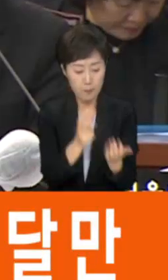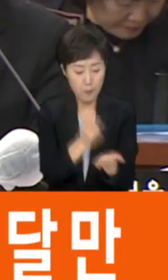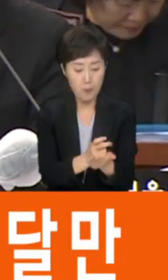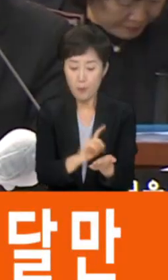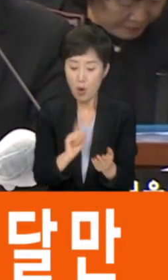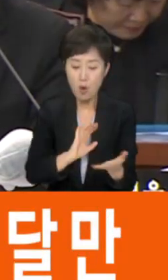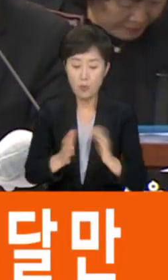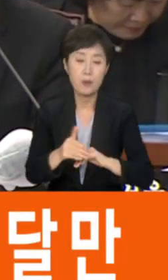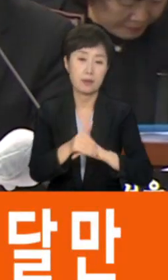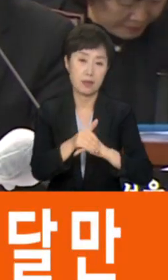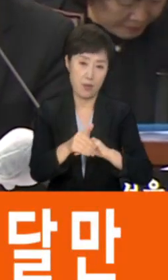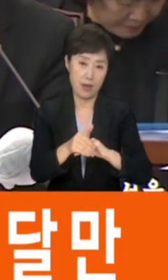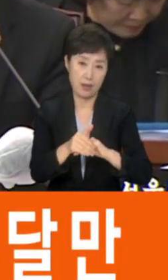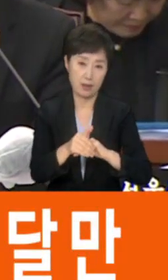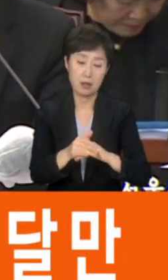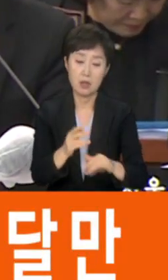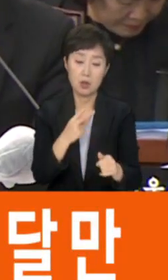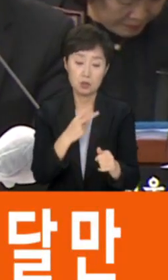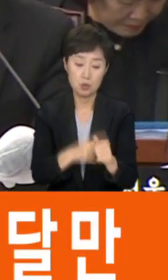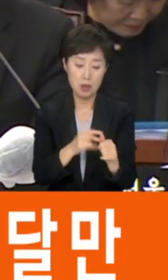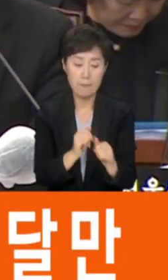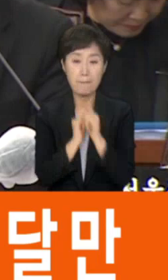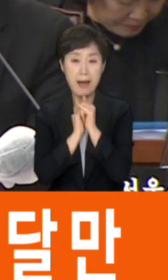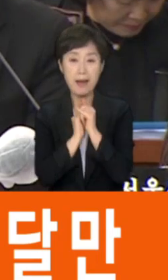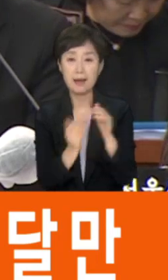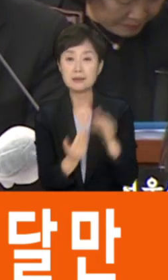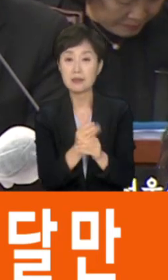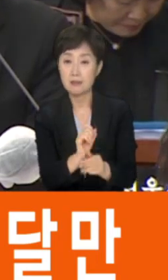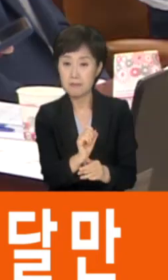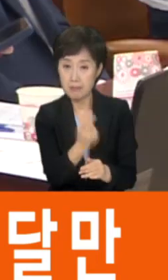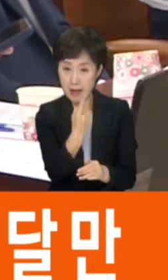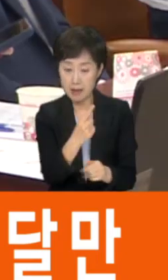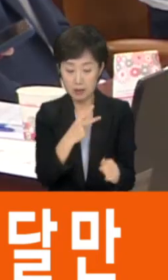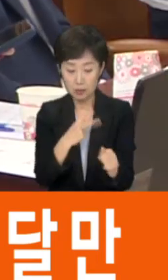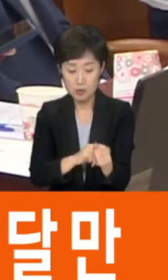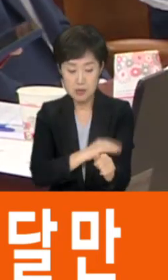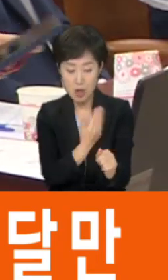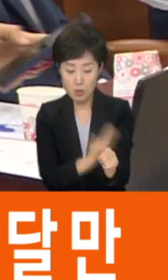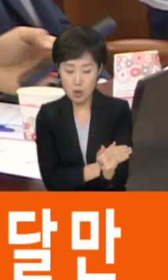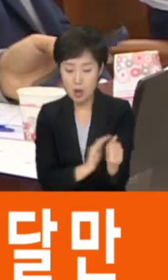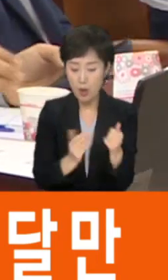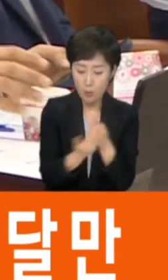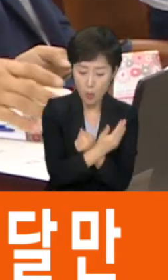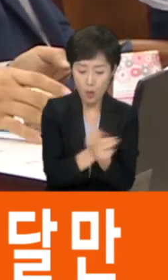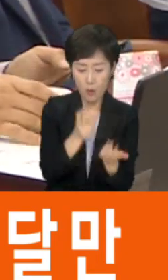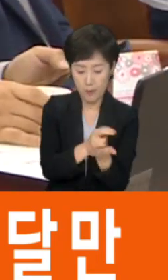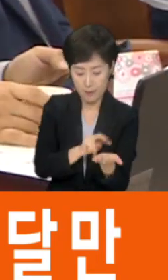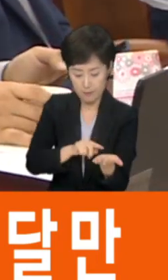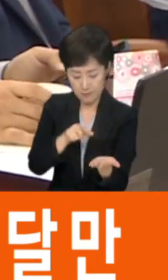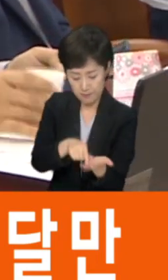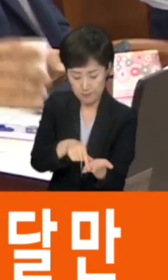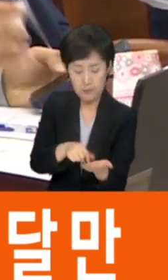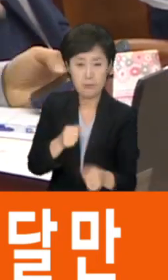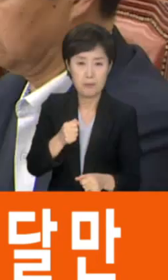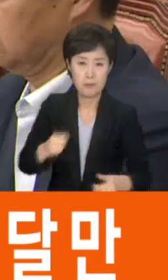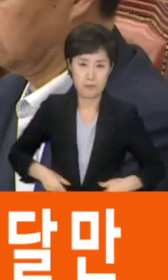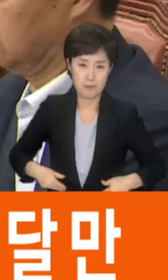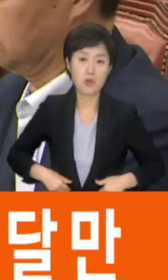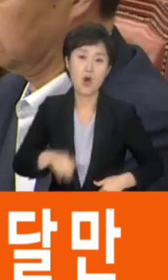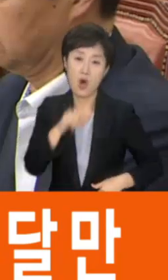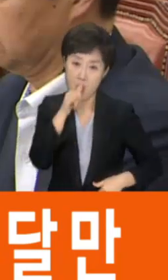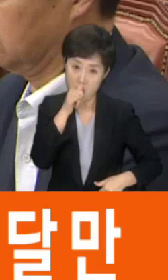논의합니다. 서희초 사건을 계기로 교사들의 권리를 보호할 법적 제도가 필요하다는 의견이 꾸준히 제기되어